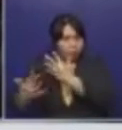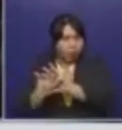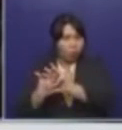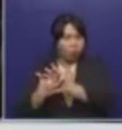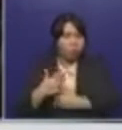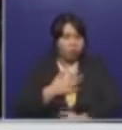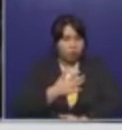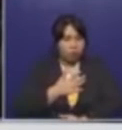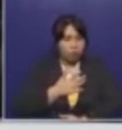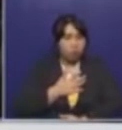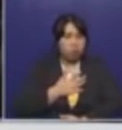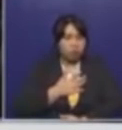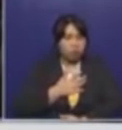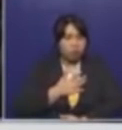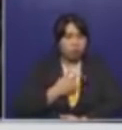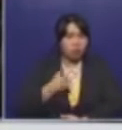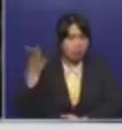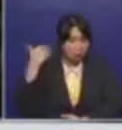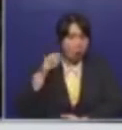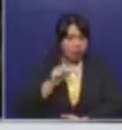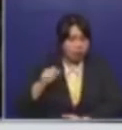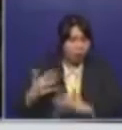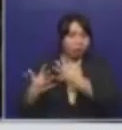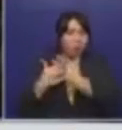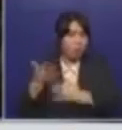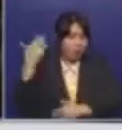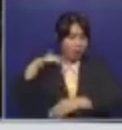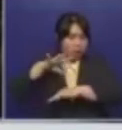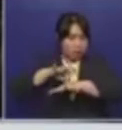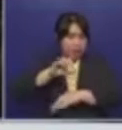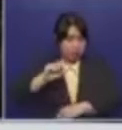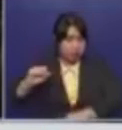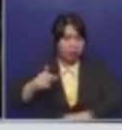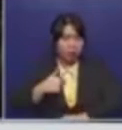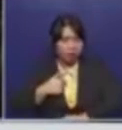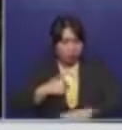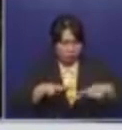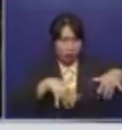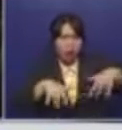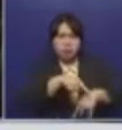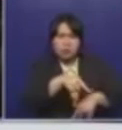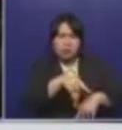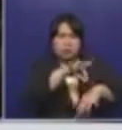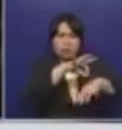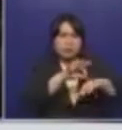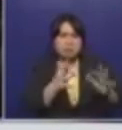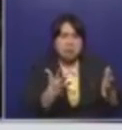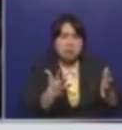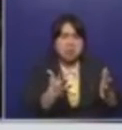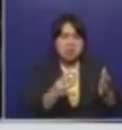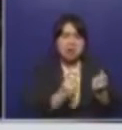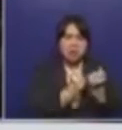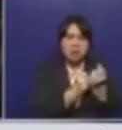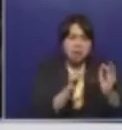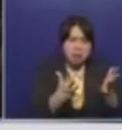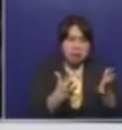ะคะดิฉันเองเคยเป็นถึงอดีตส.ส.ยังโดนขนาดนี้ท่านคะแล้วพี่น้องประชาชนล่ะคะเขาไม่มีทางสู้เขาจะโดนขน